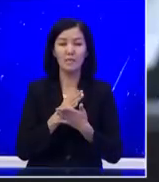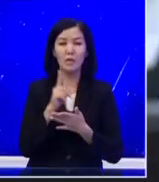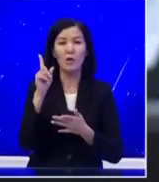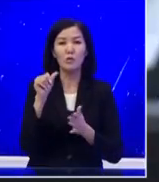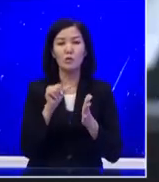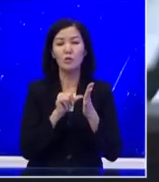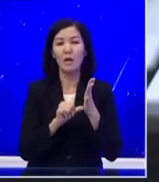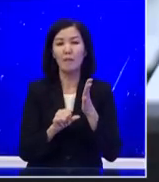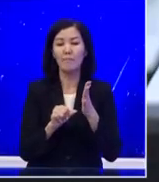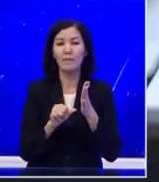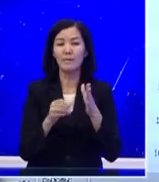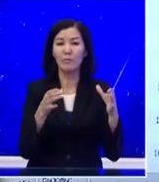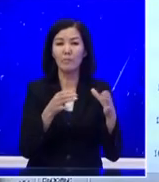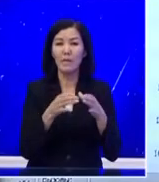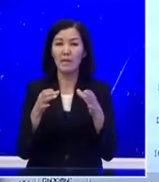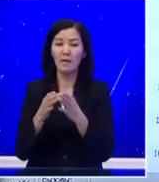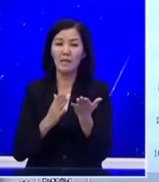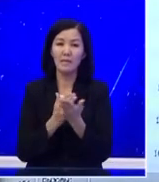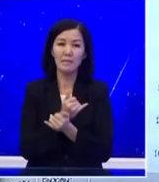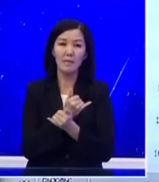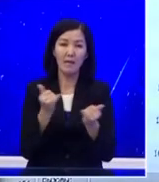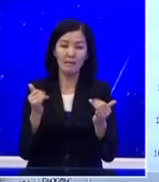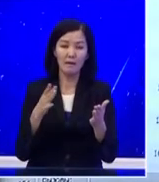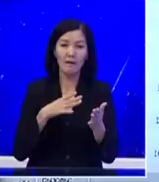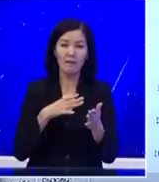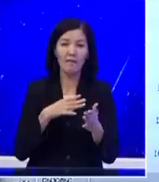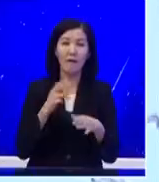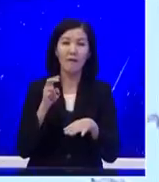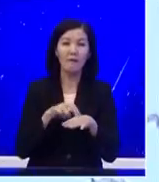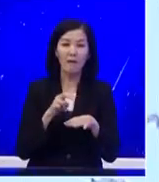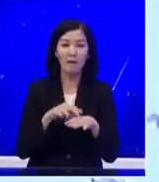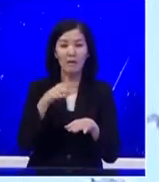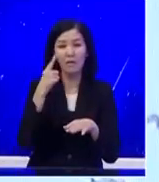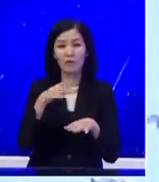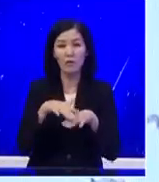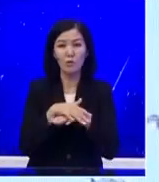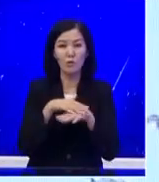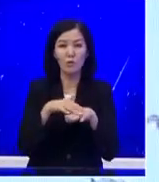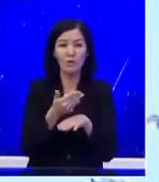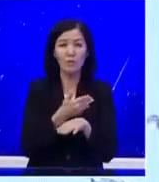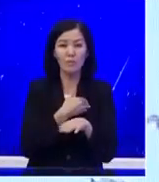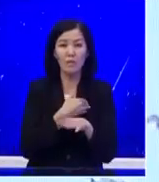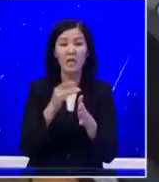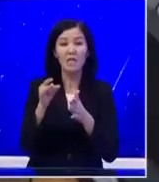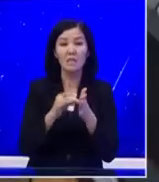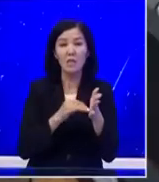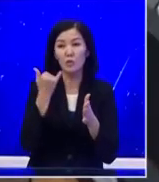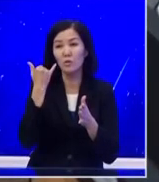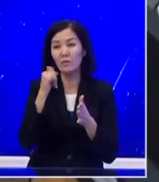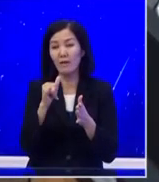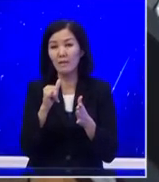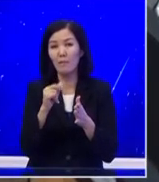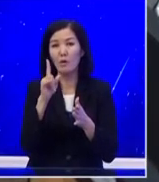160 медицина бригадасы қызмет атқарып жатыр. Аға фельдшердің айтуынша тұрғындар ыстығы көтерілсе болды, үрейге